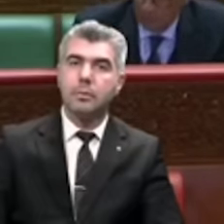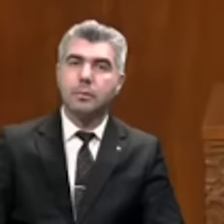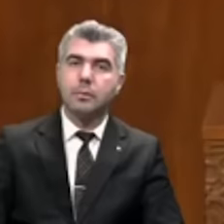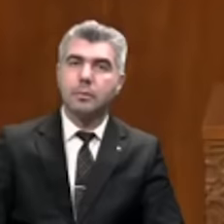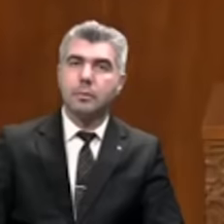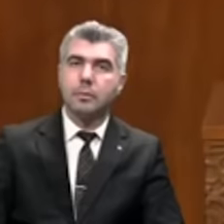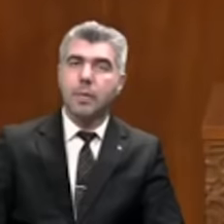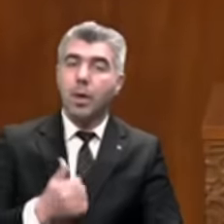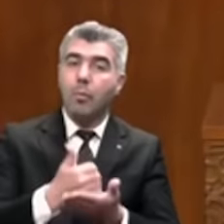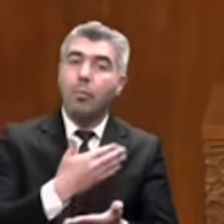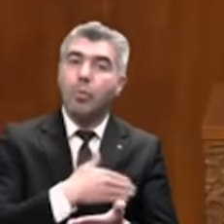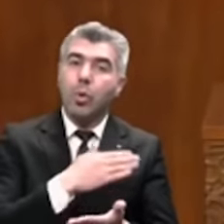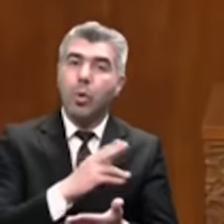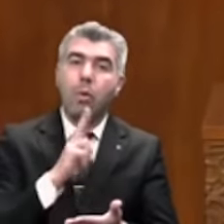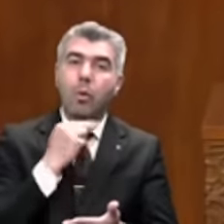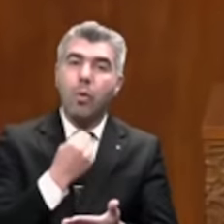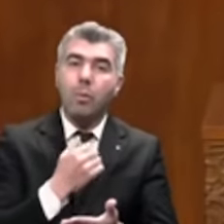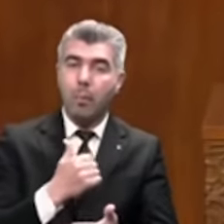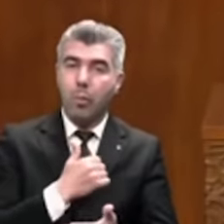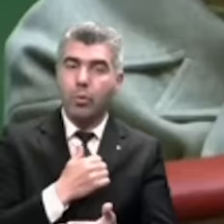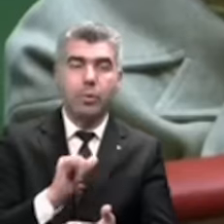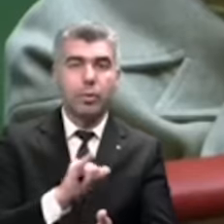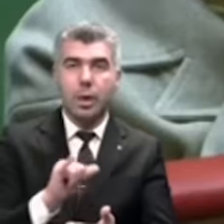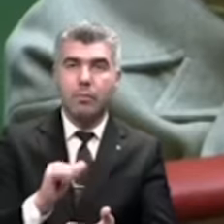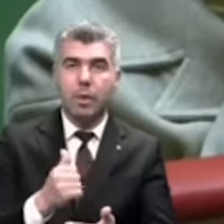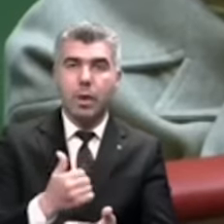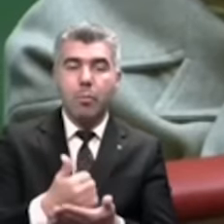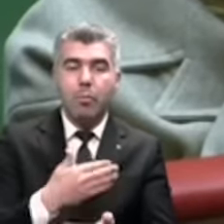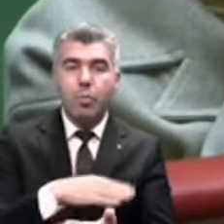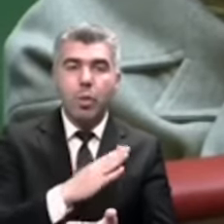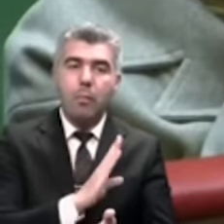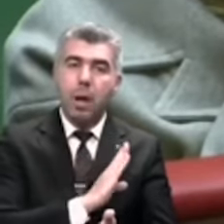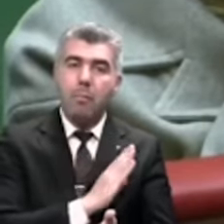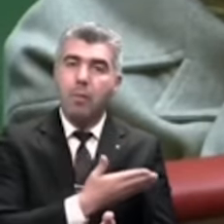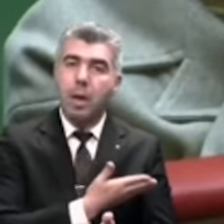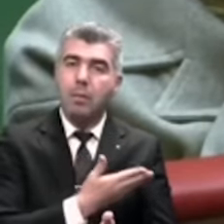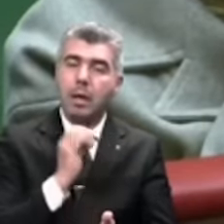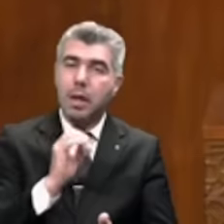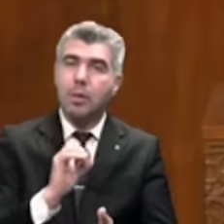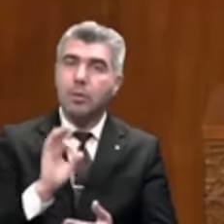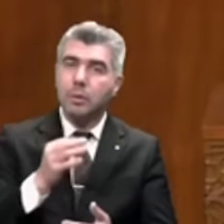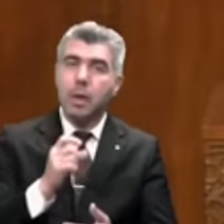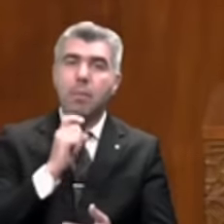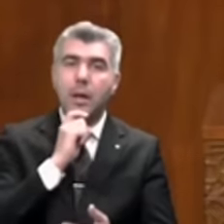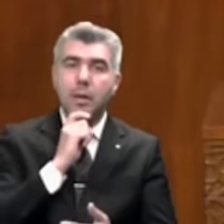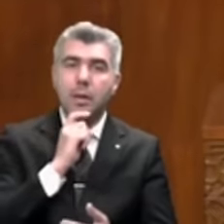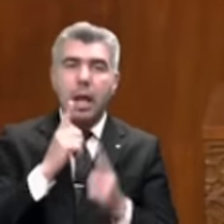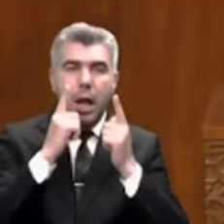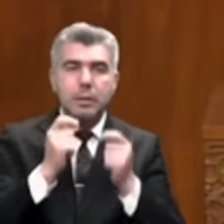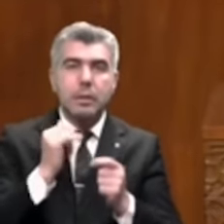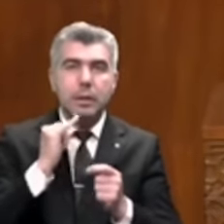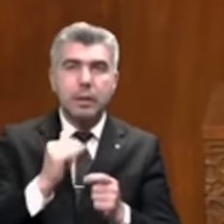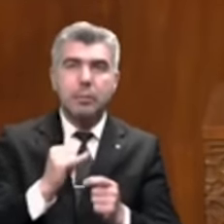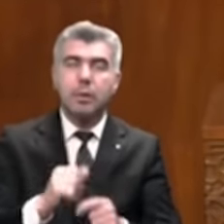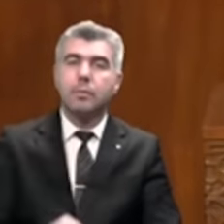وهذه ماشي مسؤوليه ديال الحكومه فقط، هذه مسؤوليه ديال الاباء ديال المواطنين. ما يمكنش نخليو هادشي وكنتفرجوا فيه، راه عملنا